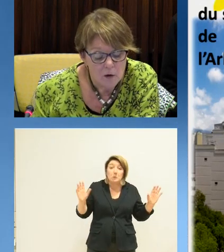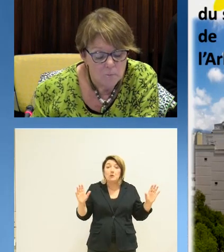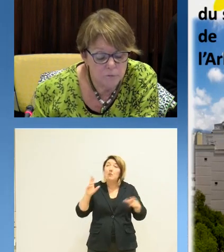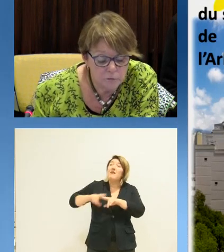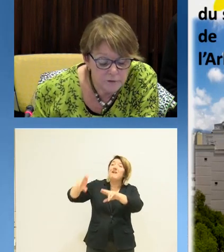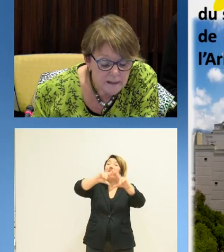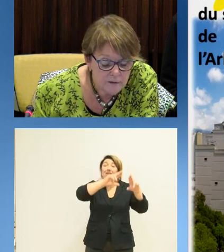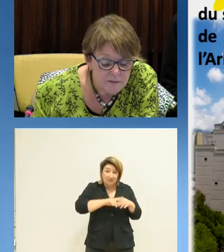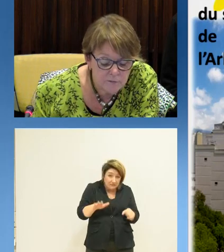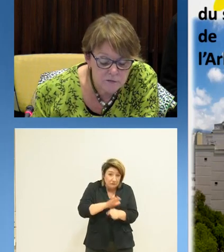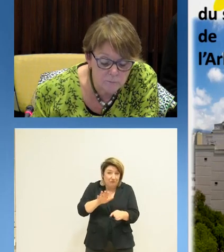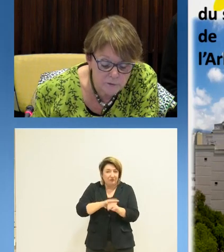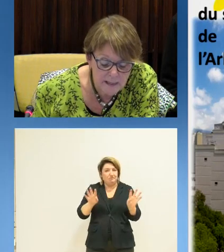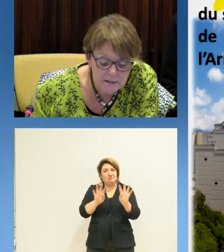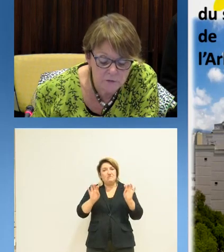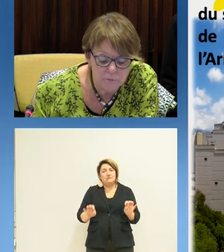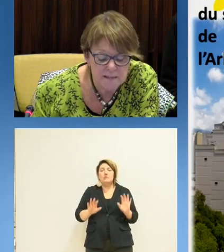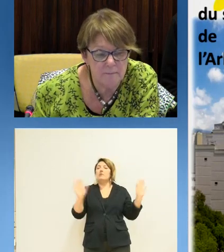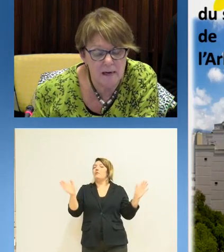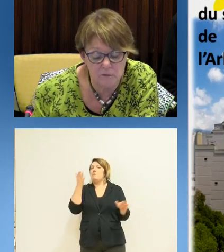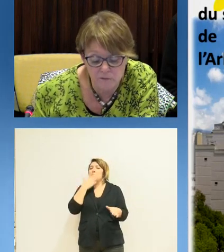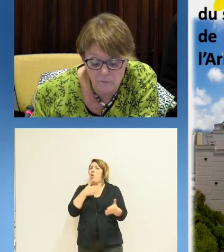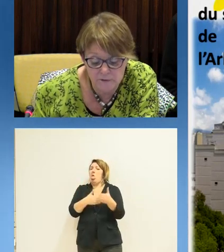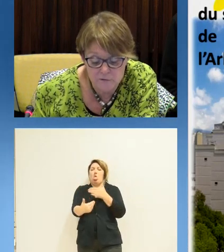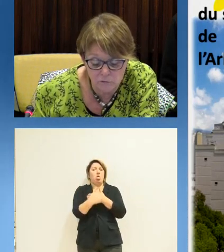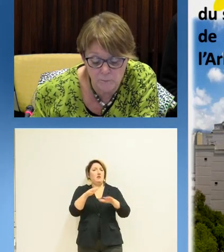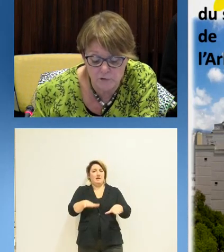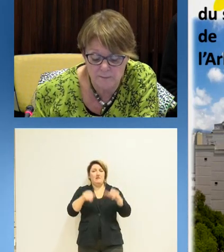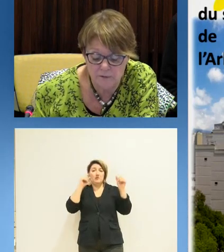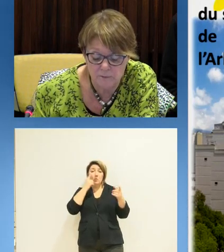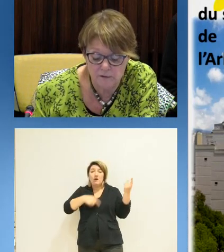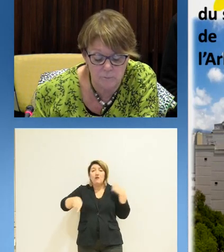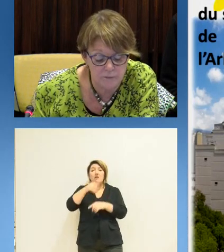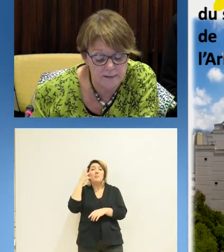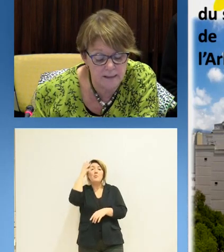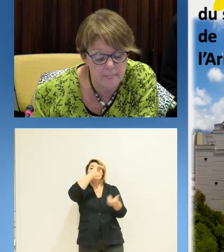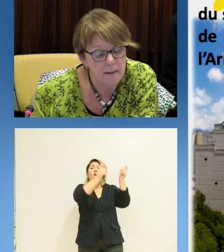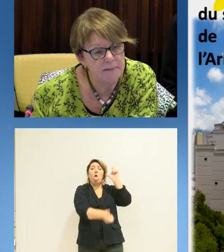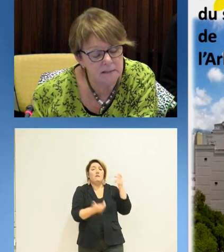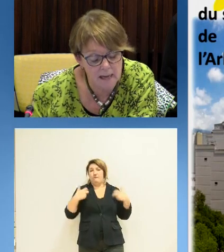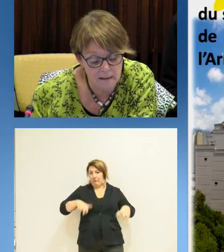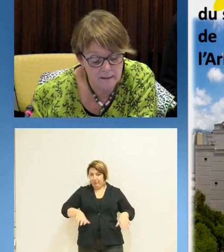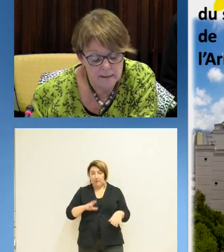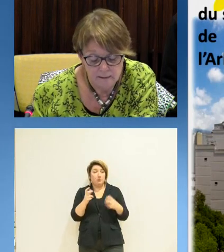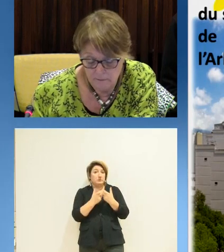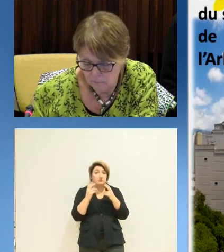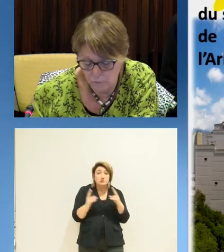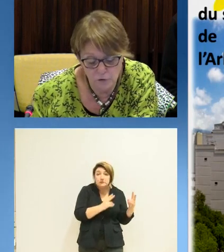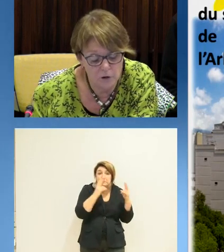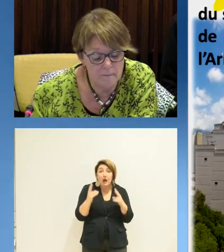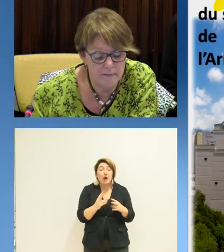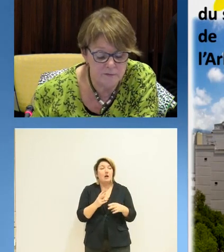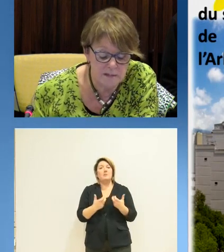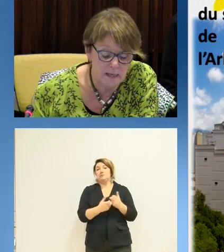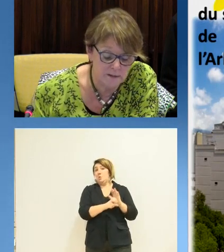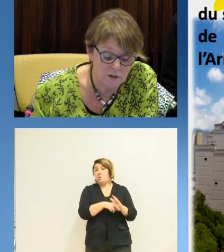plutôt que d'arriver à une situation de blocage nuisible à l'ensemble des autres projets métropolitains mistral pour